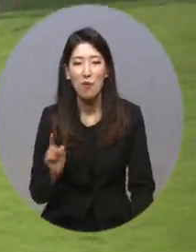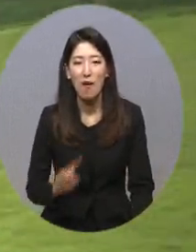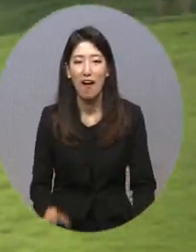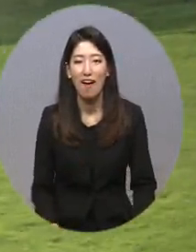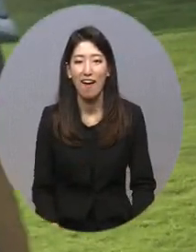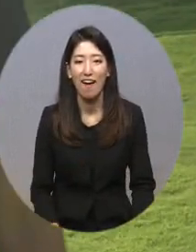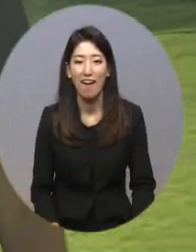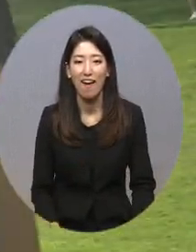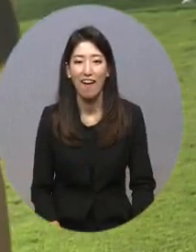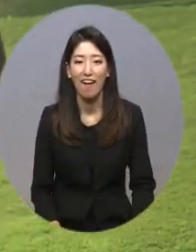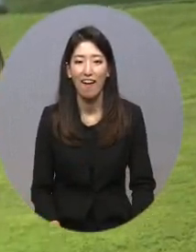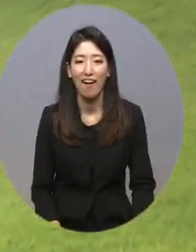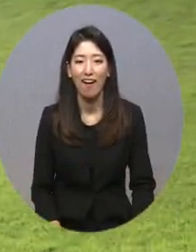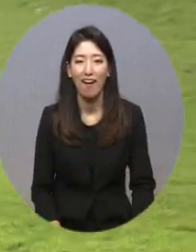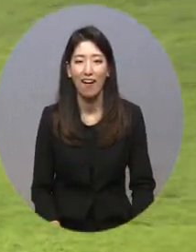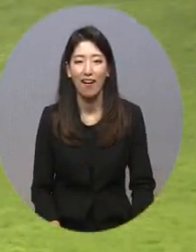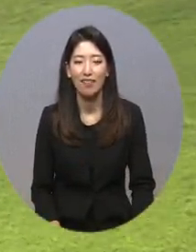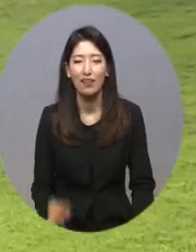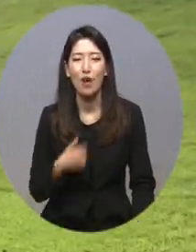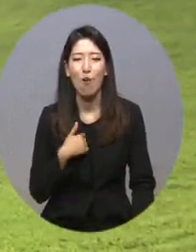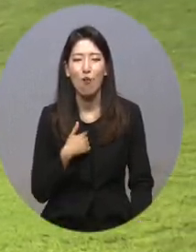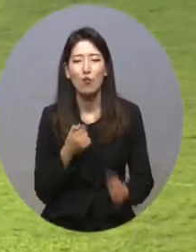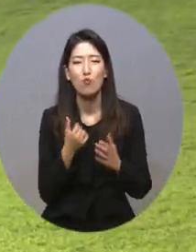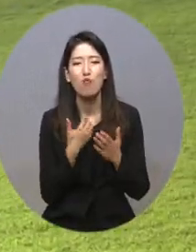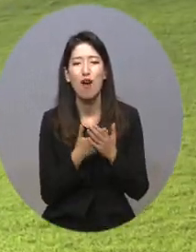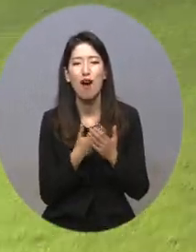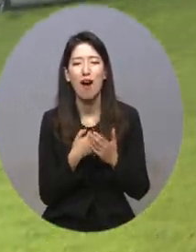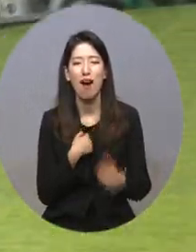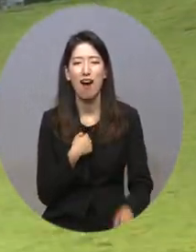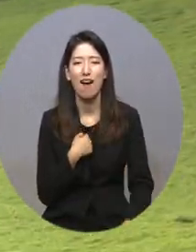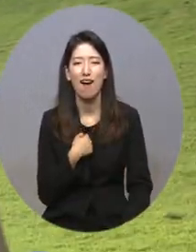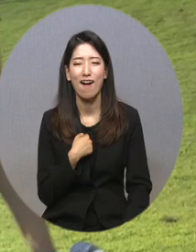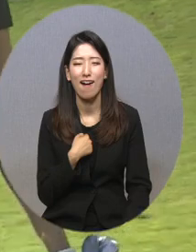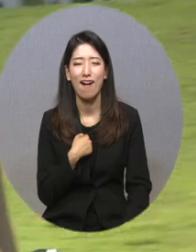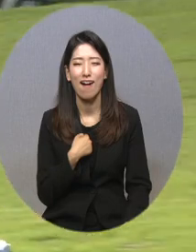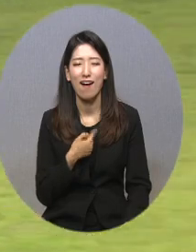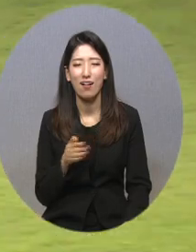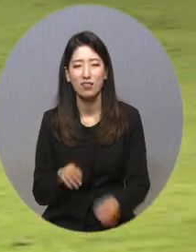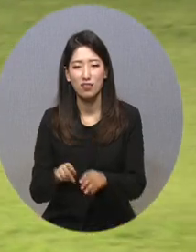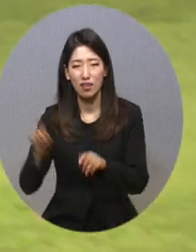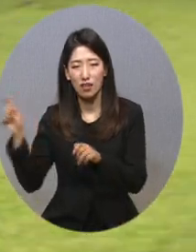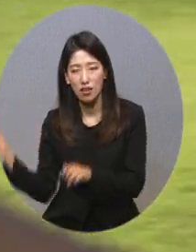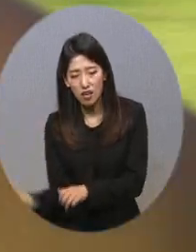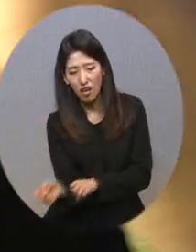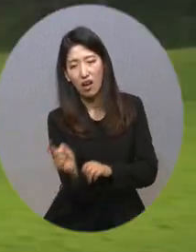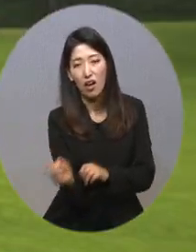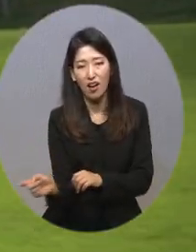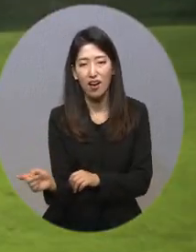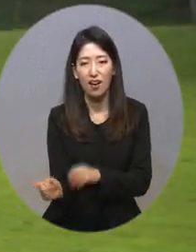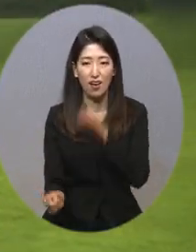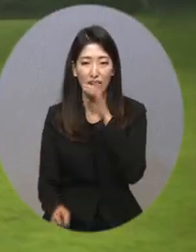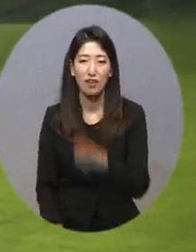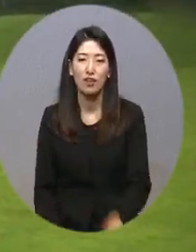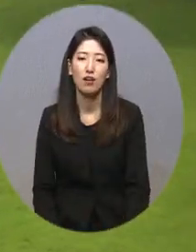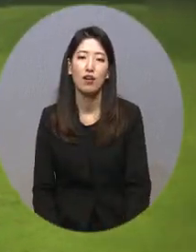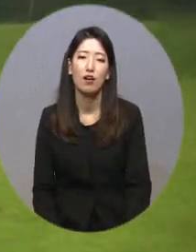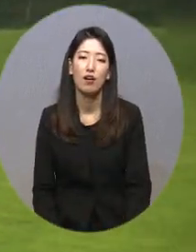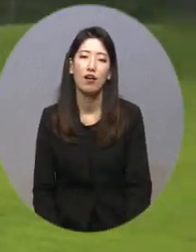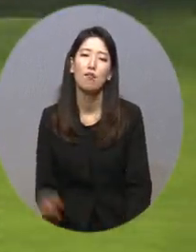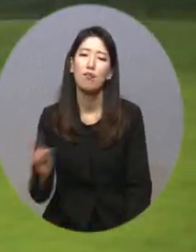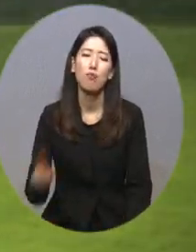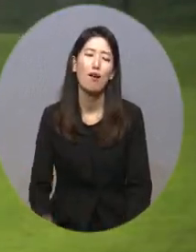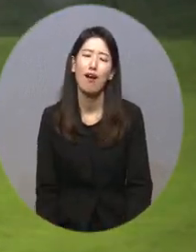와! 불안했거든? 나도 불안했어. 제가 안 떨어져갖고, 제가 바닥에 안 떨어져서 불안했는데. 그게 불안했는데? 아니, 진짜